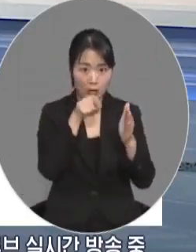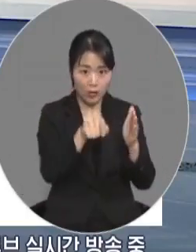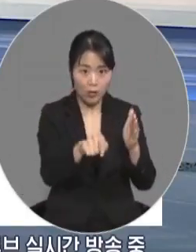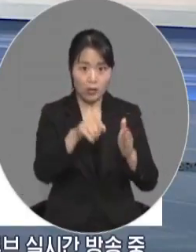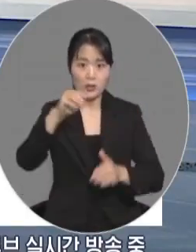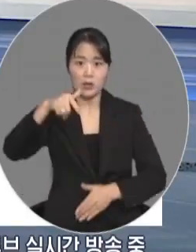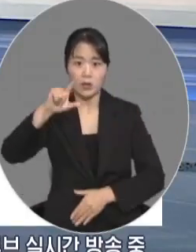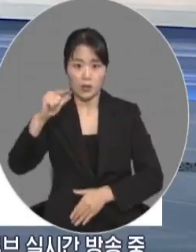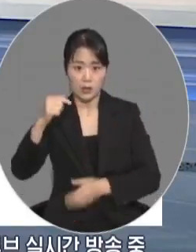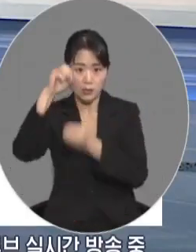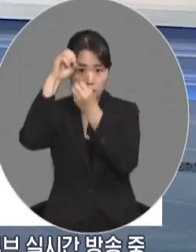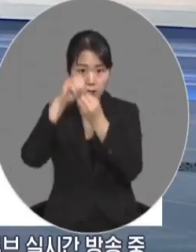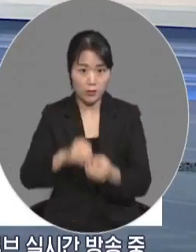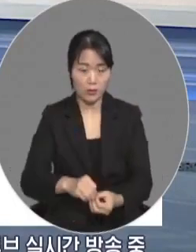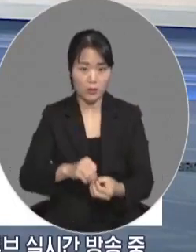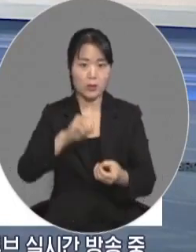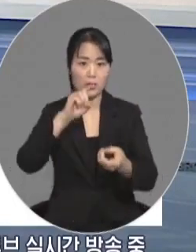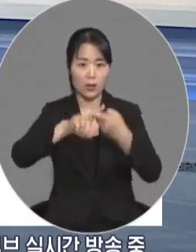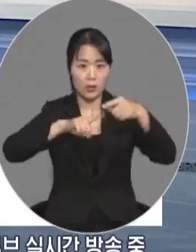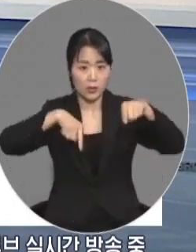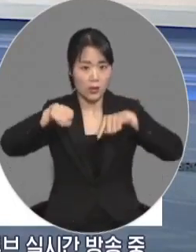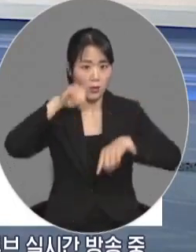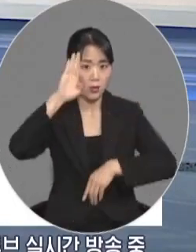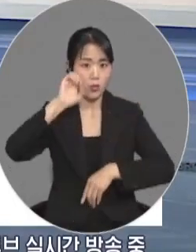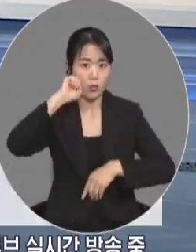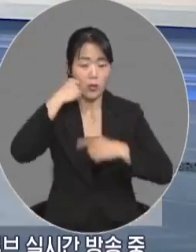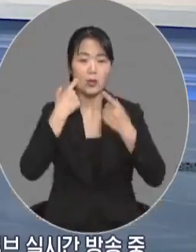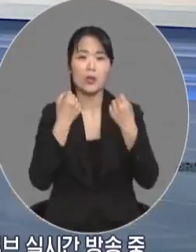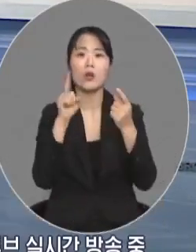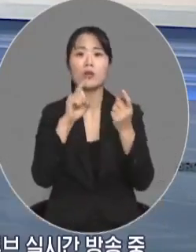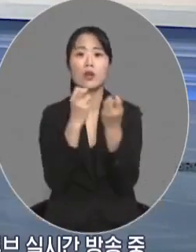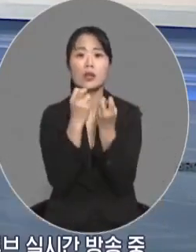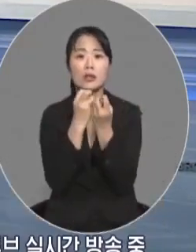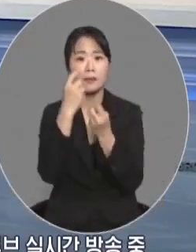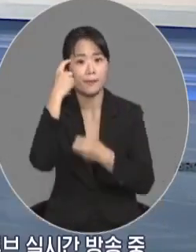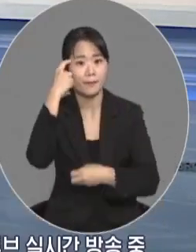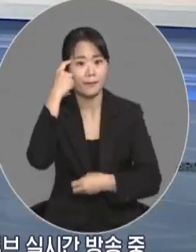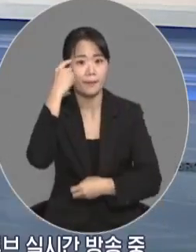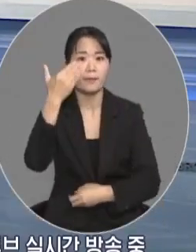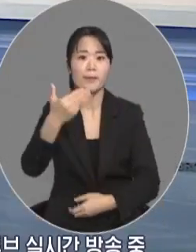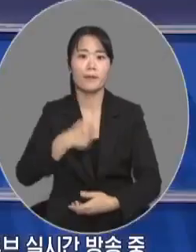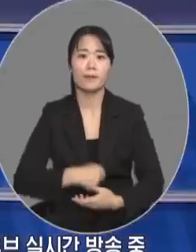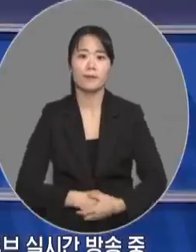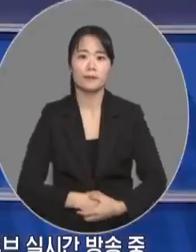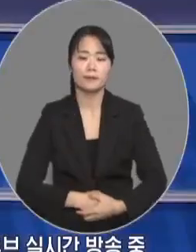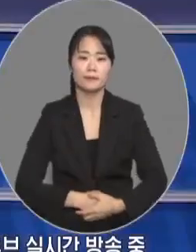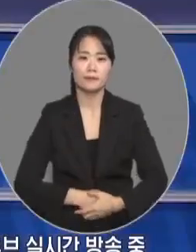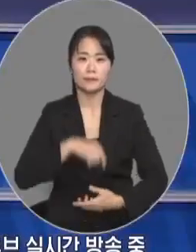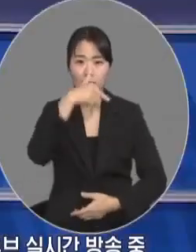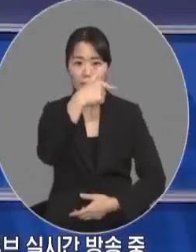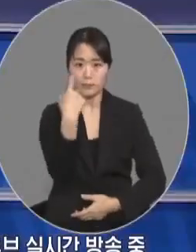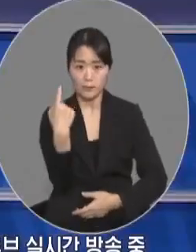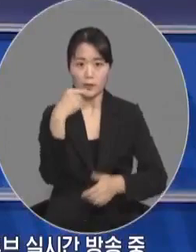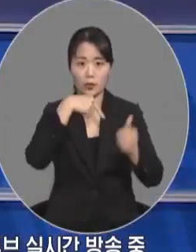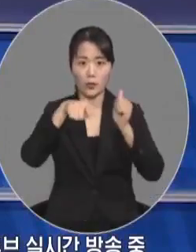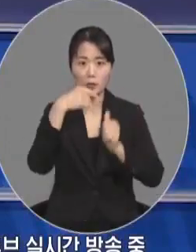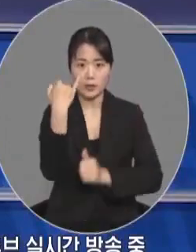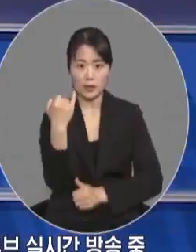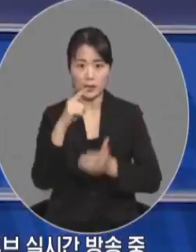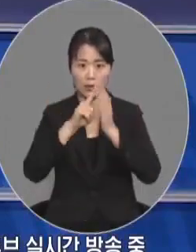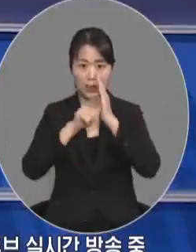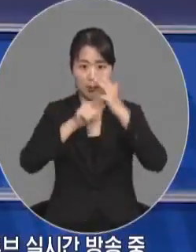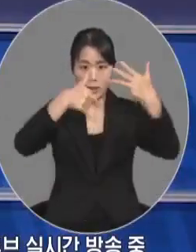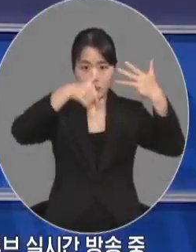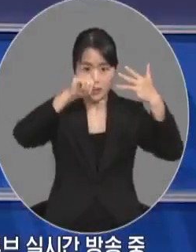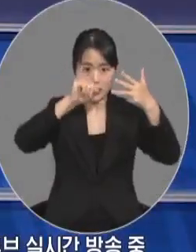교육감의 교육정책도 상당히 좀 어려울 것 같은데 어떻게 전망합니까? 네, 맞습니다. 노 전 교육감 당시 민선 8기 울산